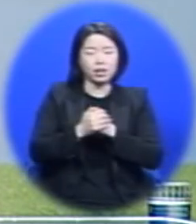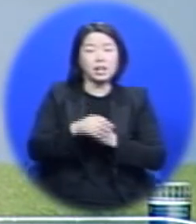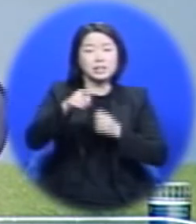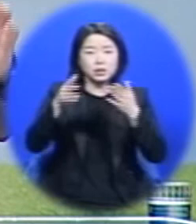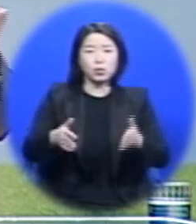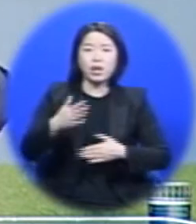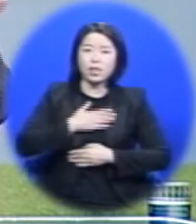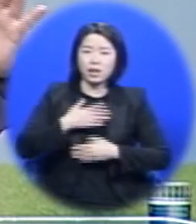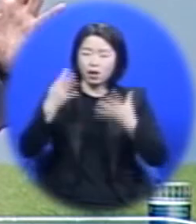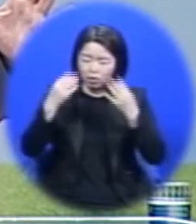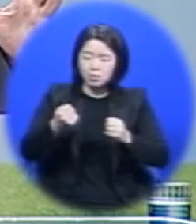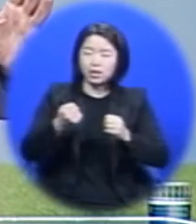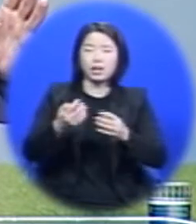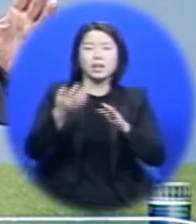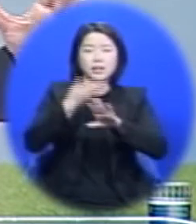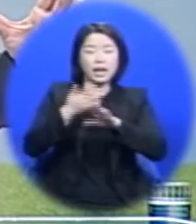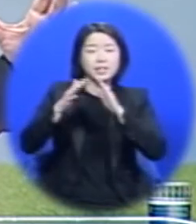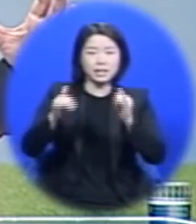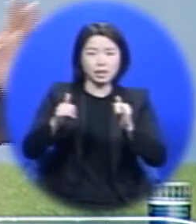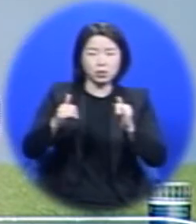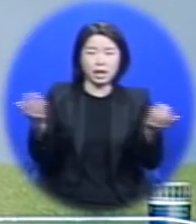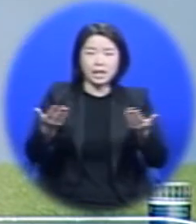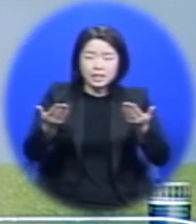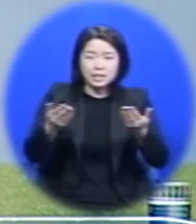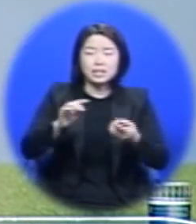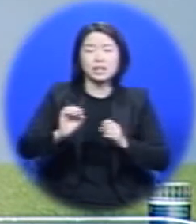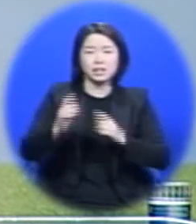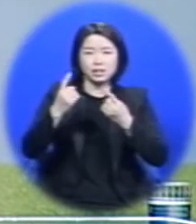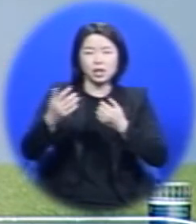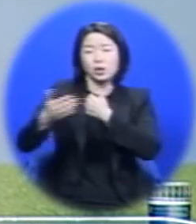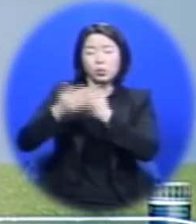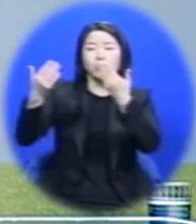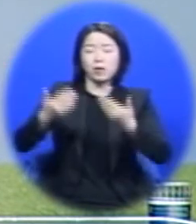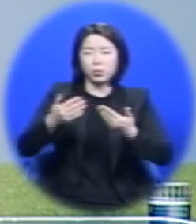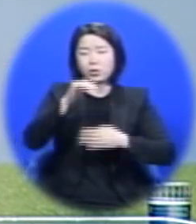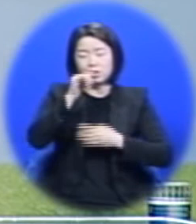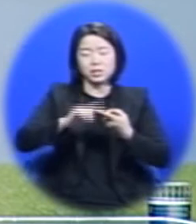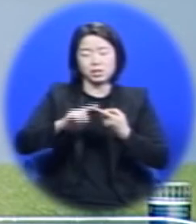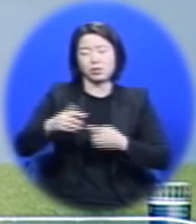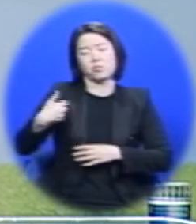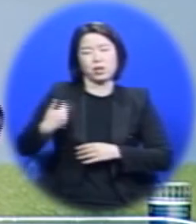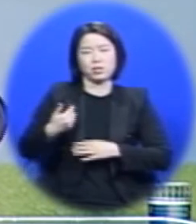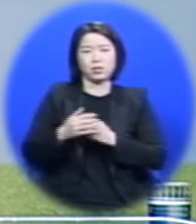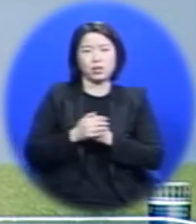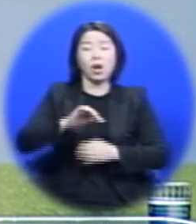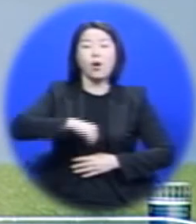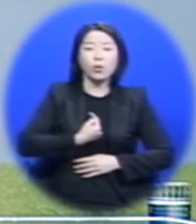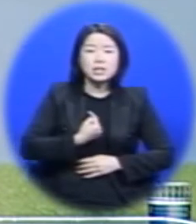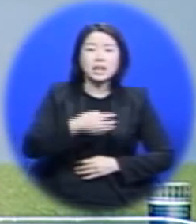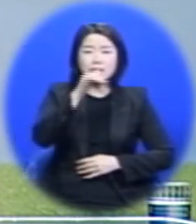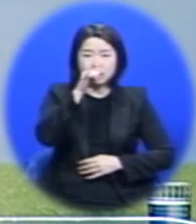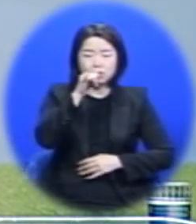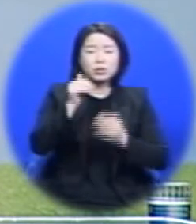그동안 내가 얼마나 많은 다른 사람들과 또 사역에 의해 도움을 받고 있었는지를 제가 몰랐어요. 혼자 있고